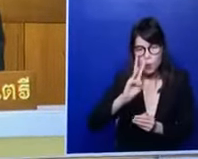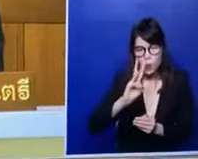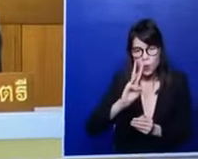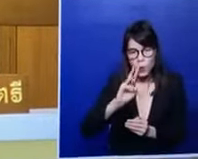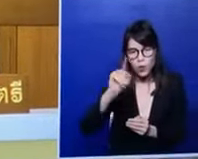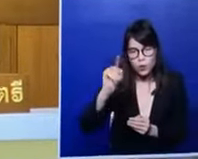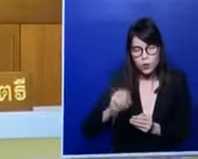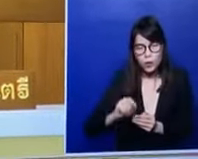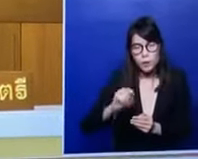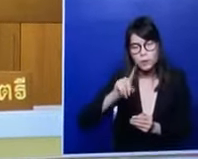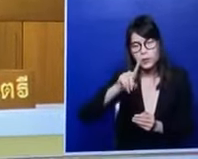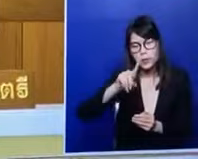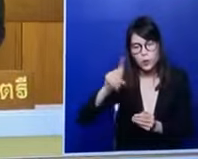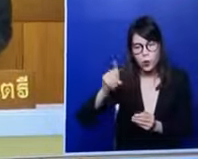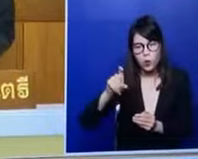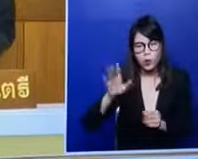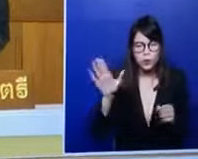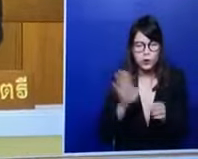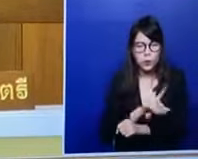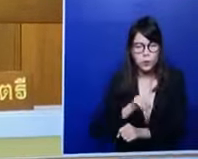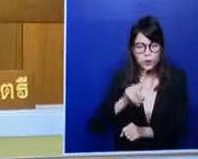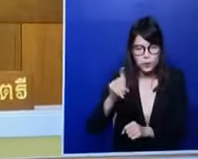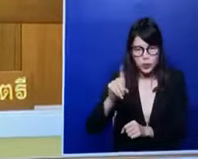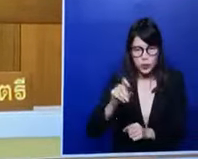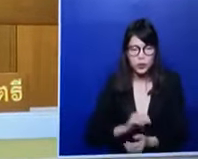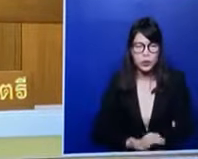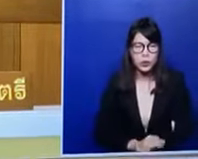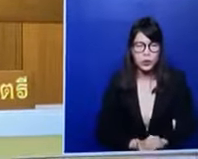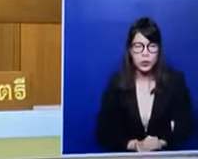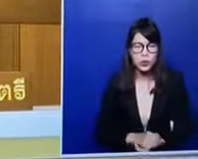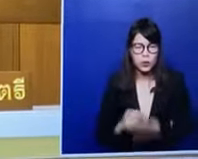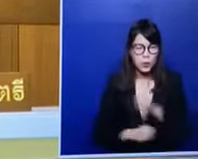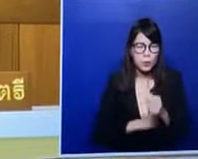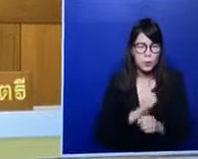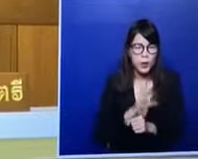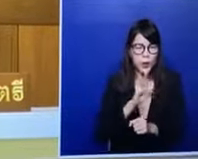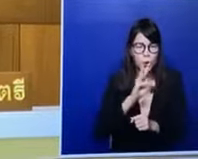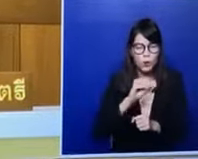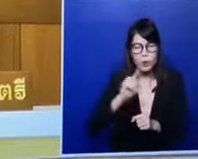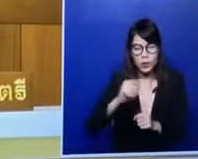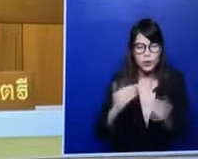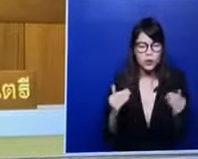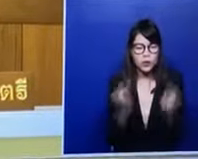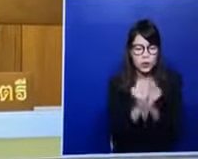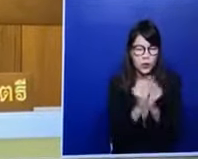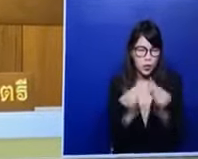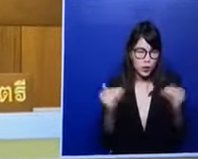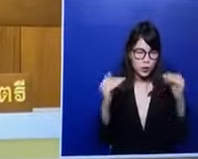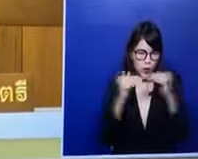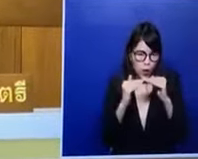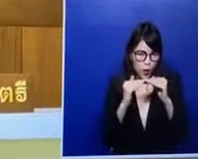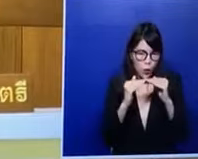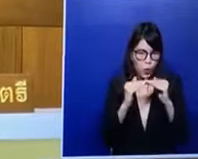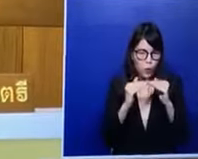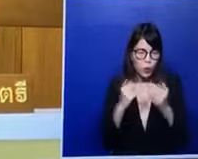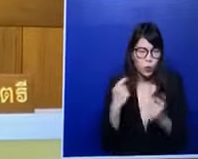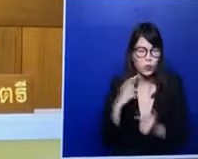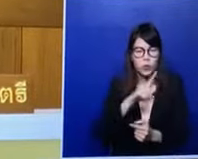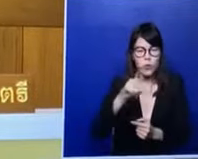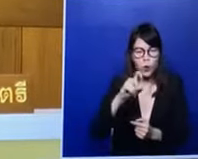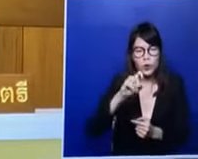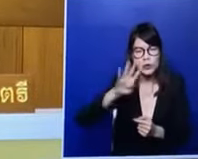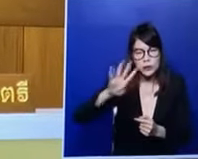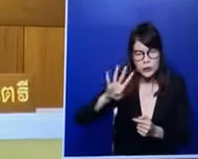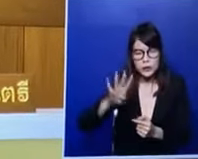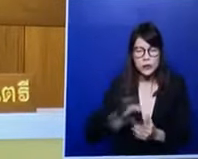แนนเต็ม100คะแนนได้คะแนนเท่ากับปี2561นะครับและ2562ก็อยู่ในอันดับที่104จากทั้งห